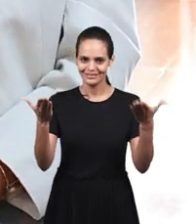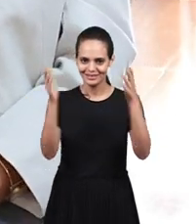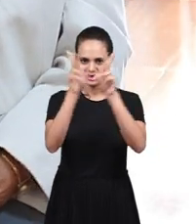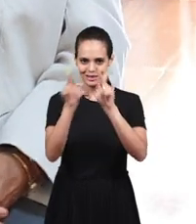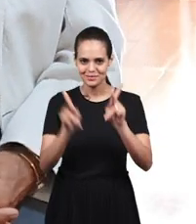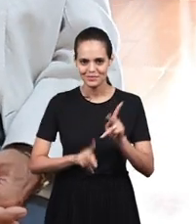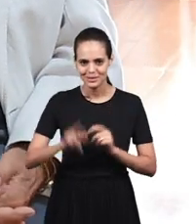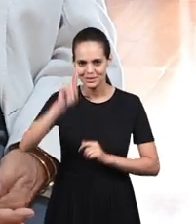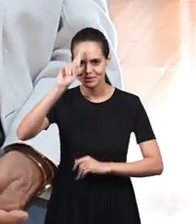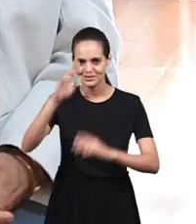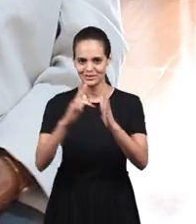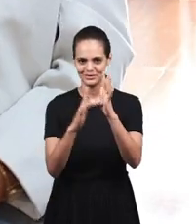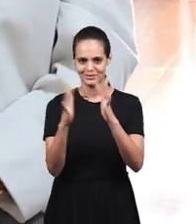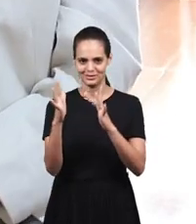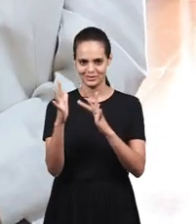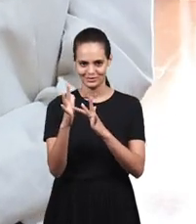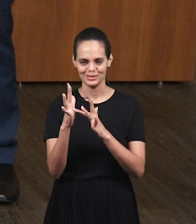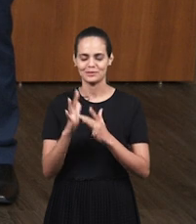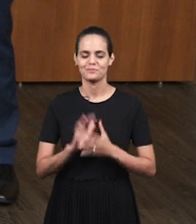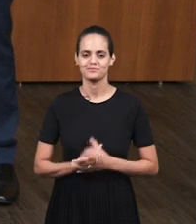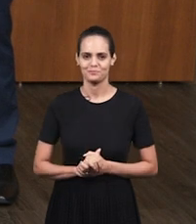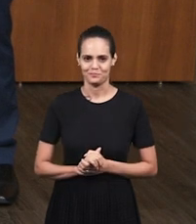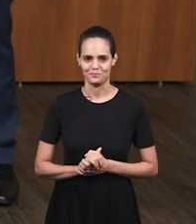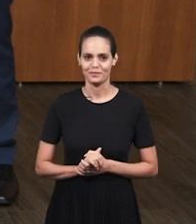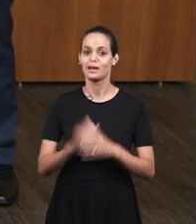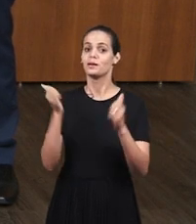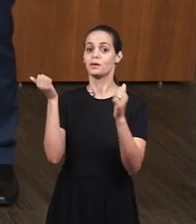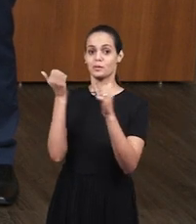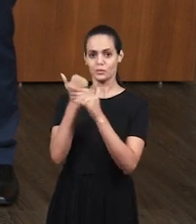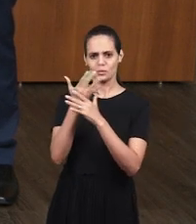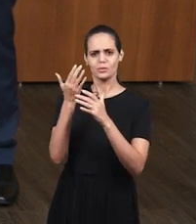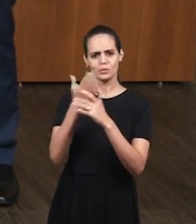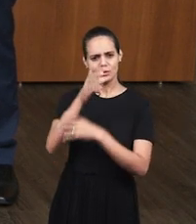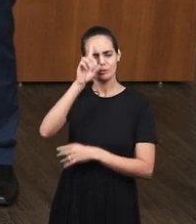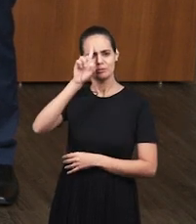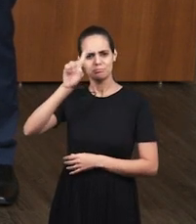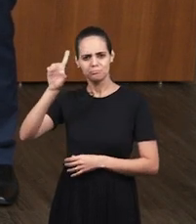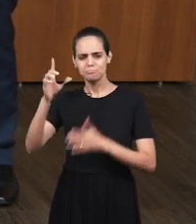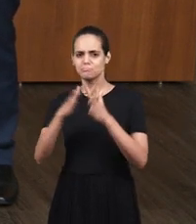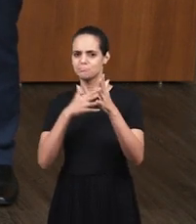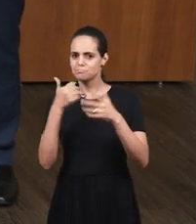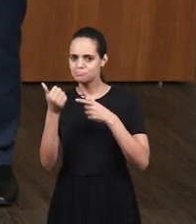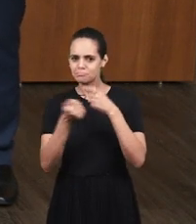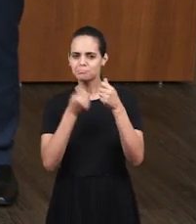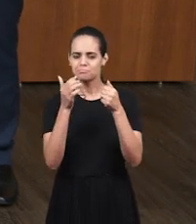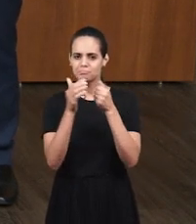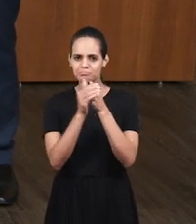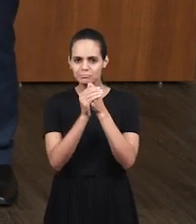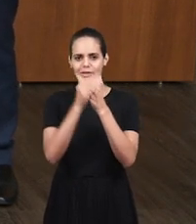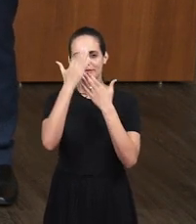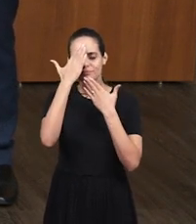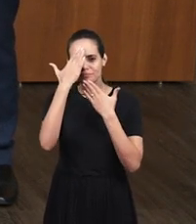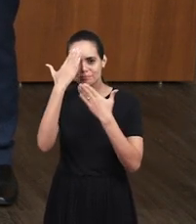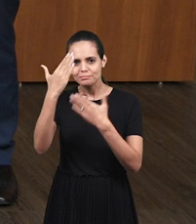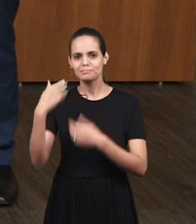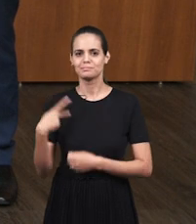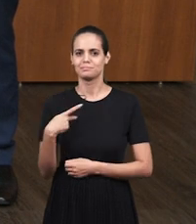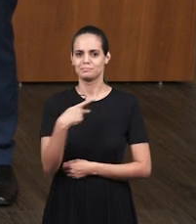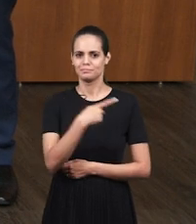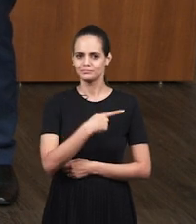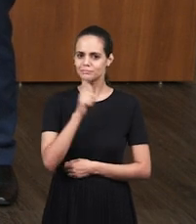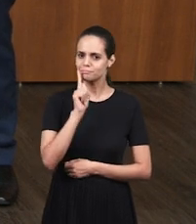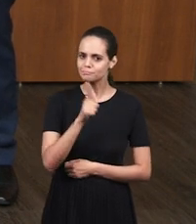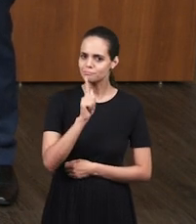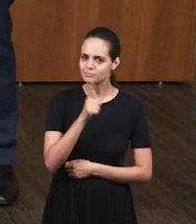всем вам мир Божий. Слава Господу. Слава Иисусу. Мы благодарим